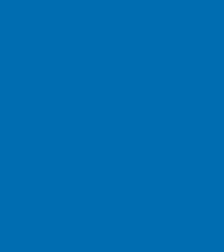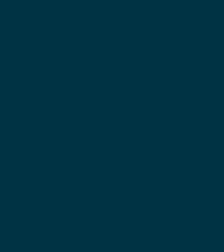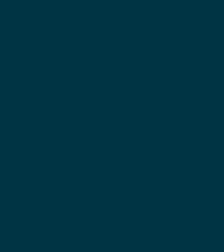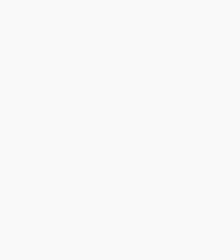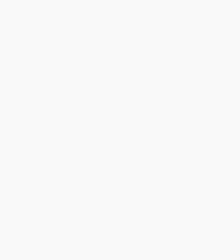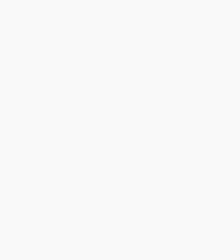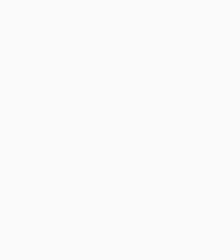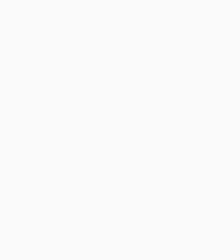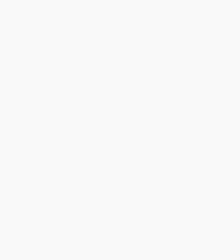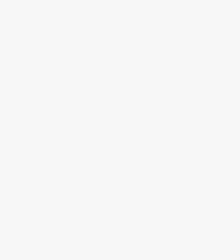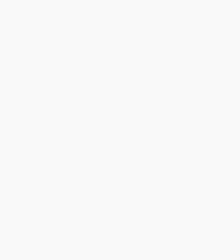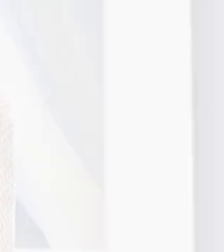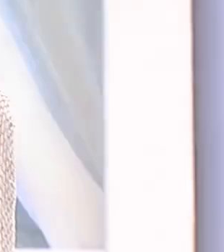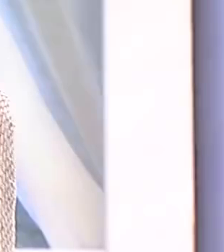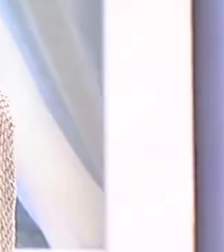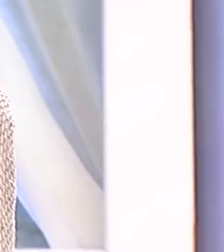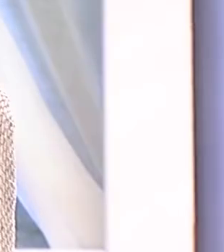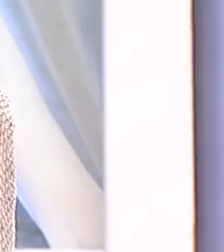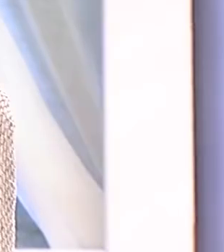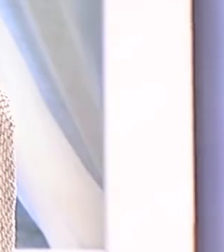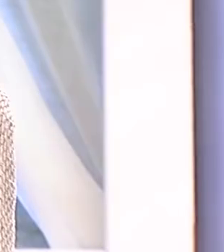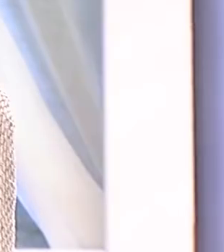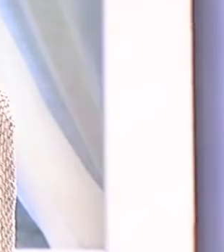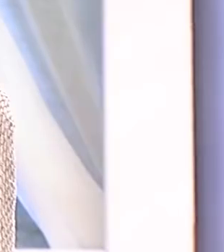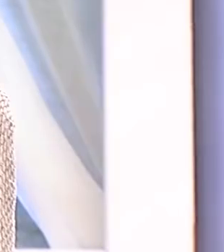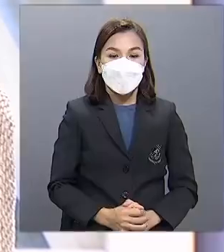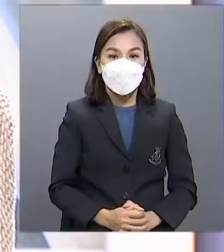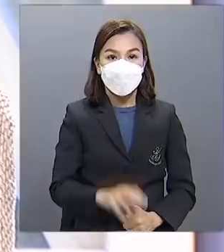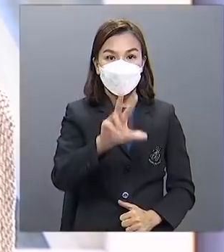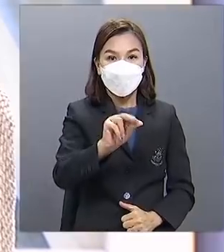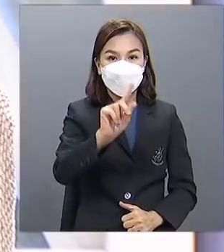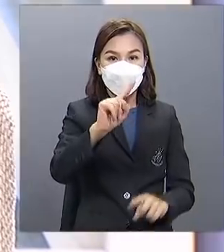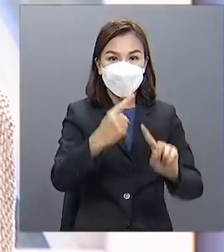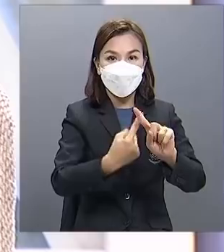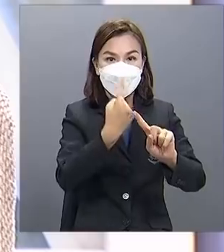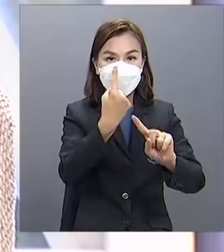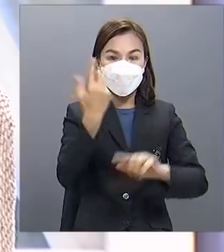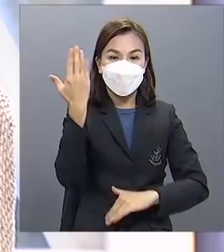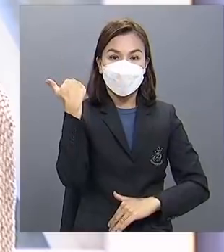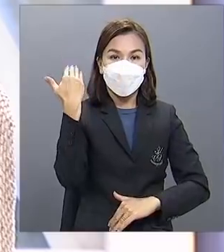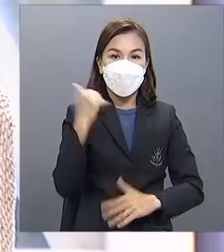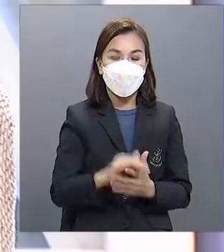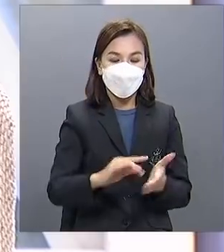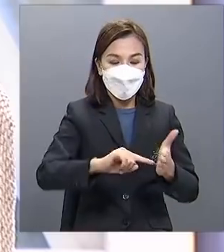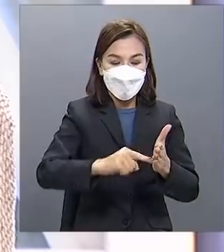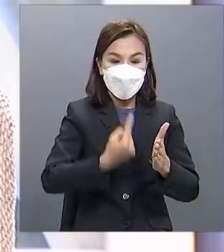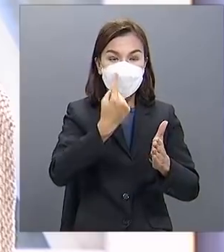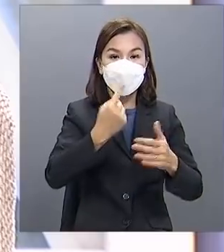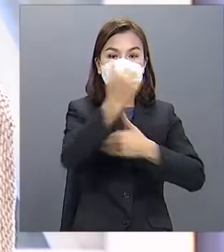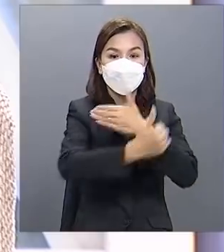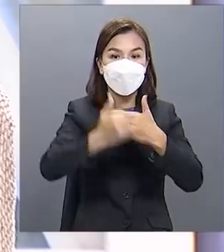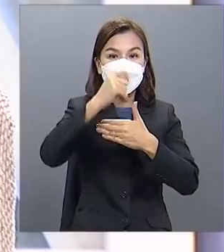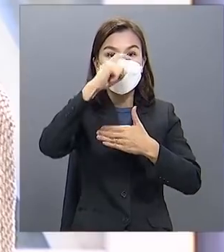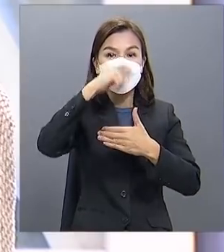พ.ย4 31มกราคมเมื่อวานนี้เป็นวันแรกที่ประเทศไทยจัดให้มีการ